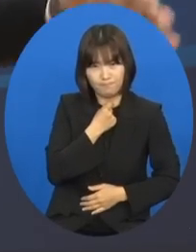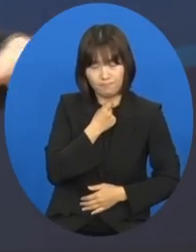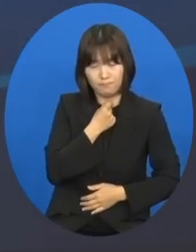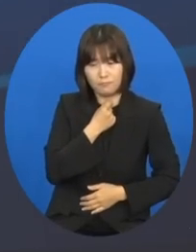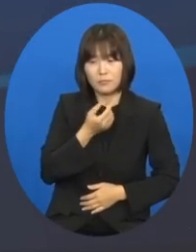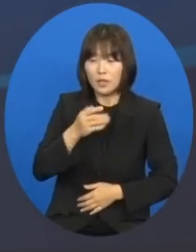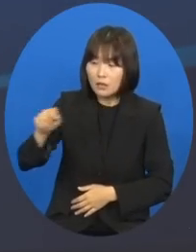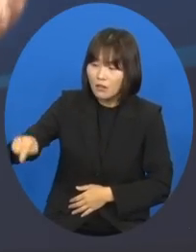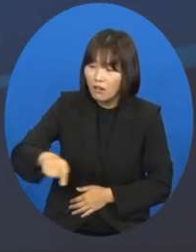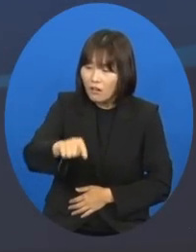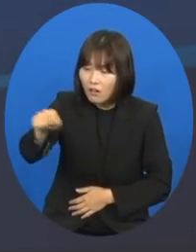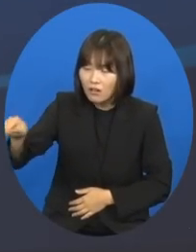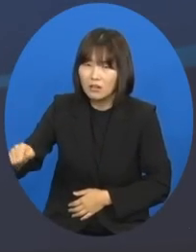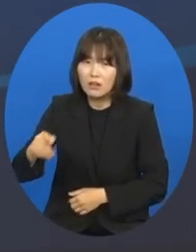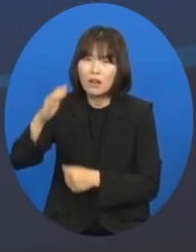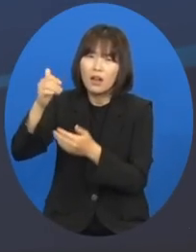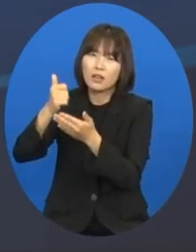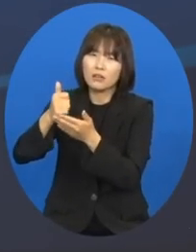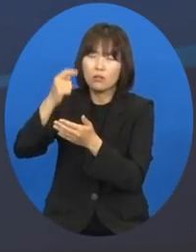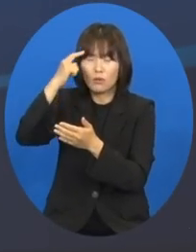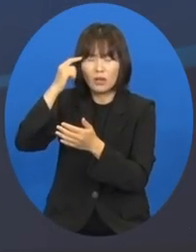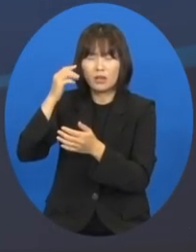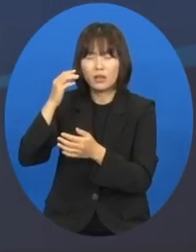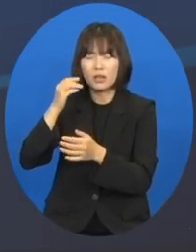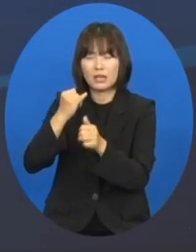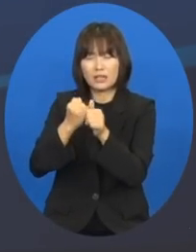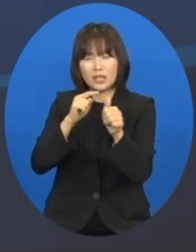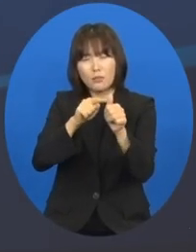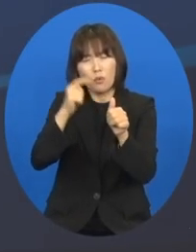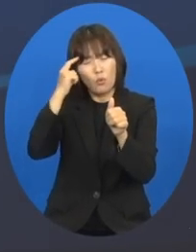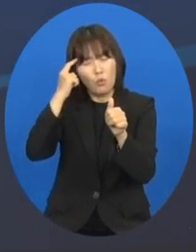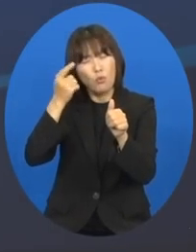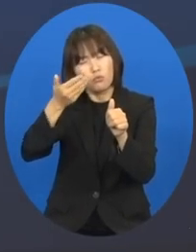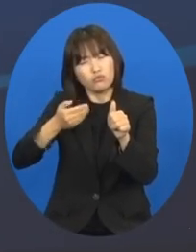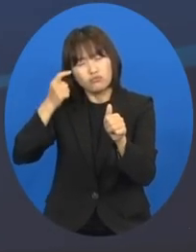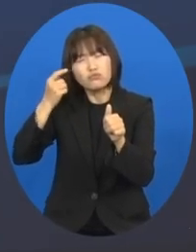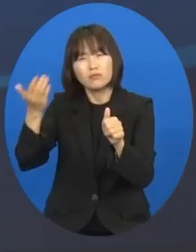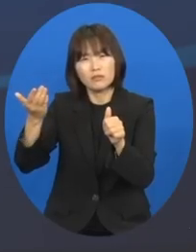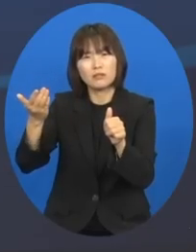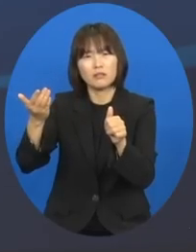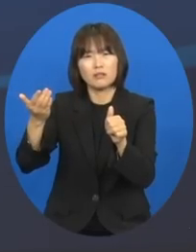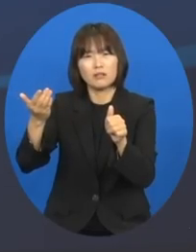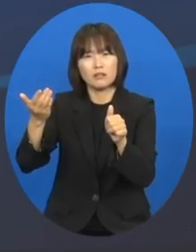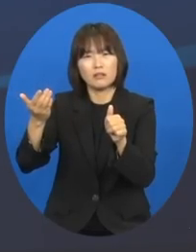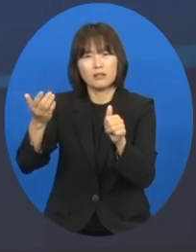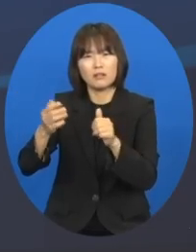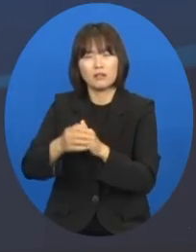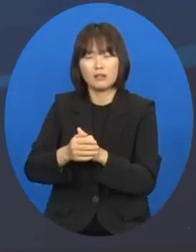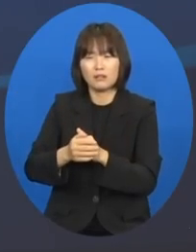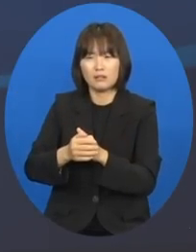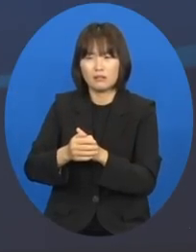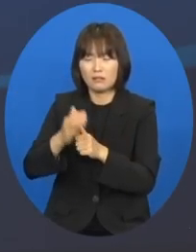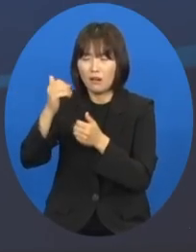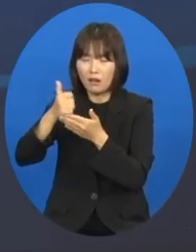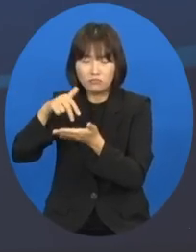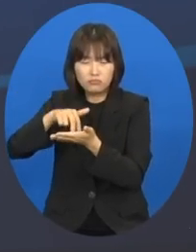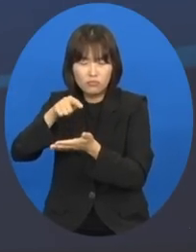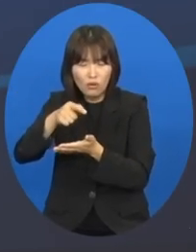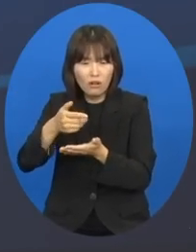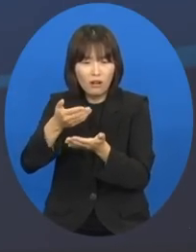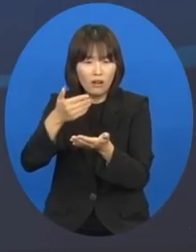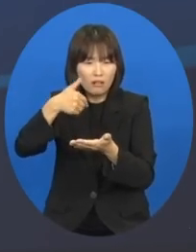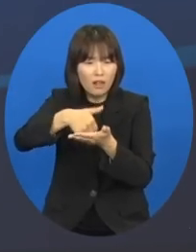근데 이쪽 편에서는 또 이렇게 하나님 저에게 왜 이런 배우자를 주셨습니까 네가 달라고 하지 않았니